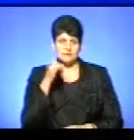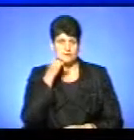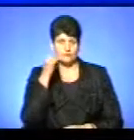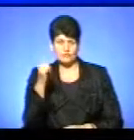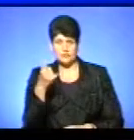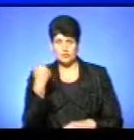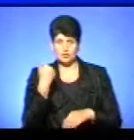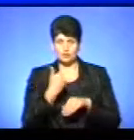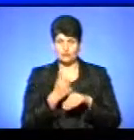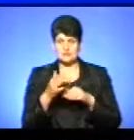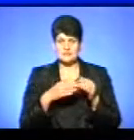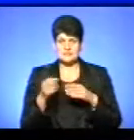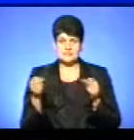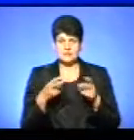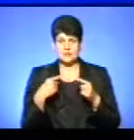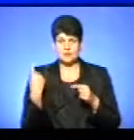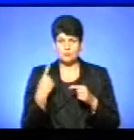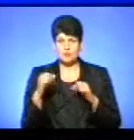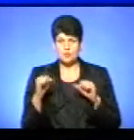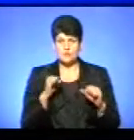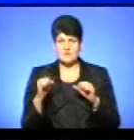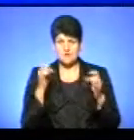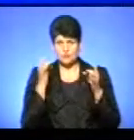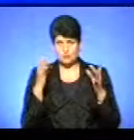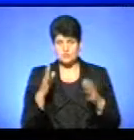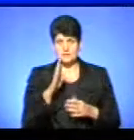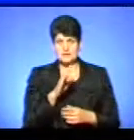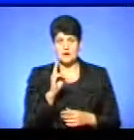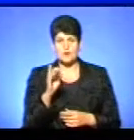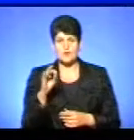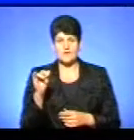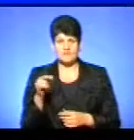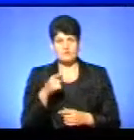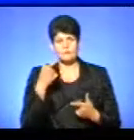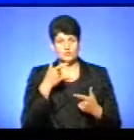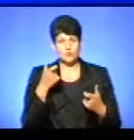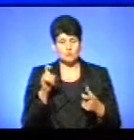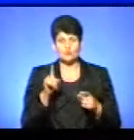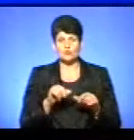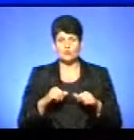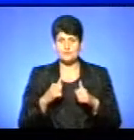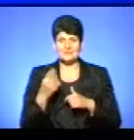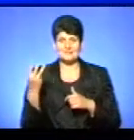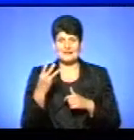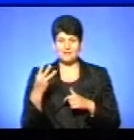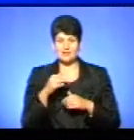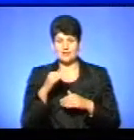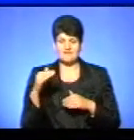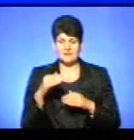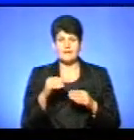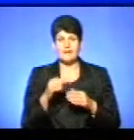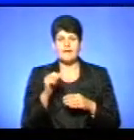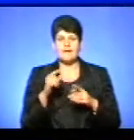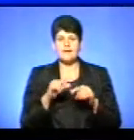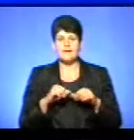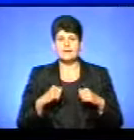телефонували до головного спеціаліста обласного управління культури Василя Коваля. Він повідомив, що комісія 3-го рівня, яка атестувала